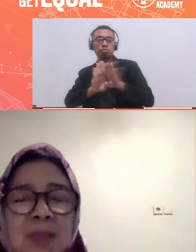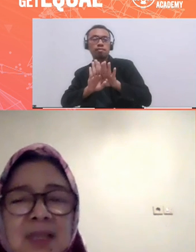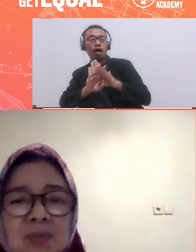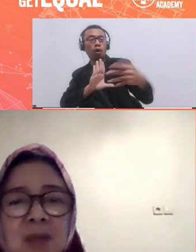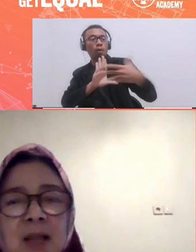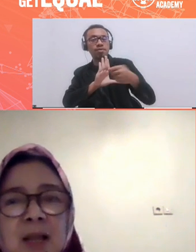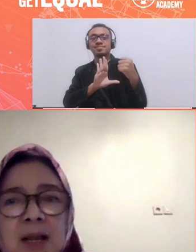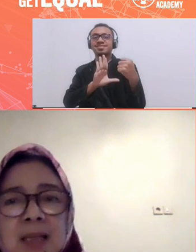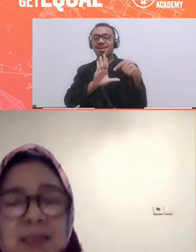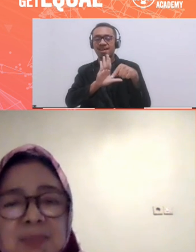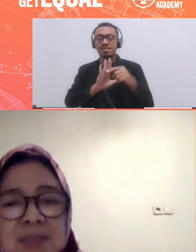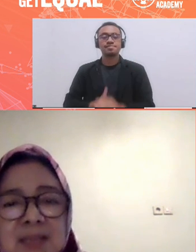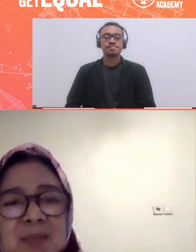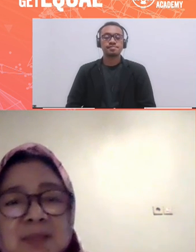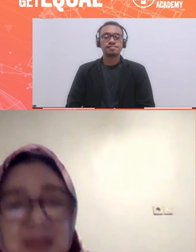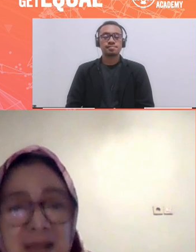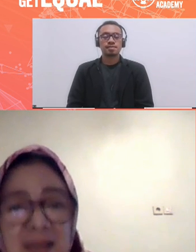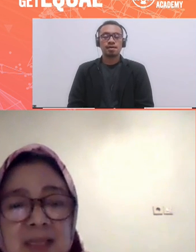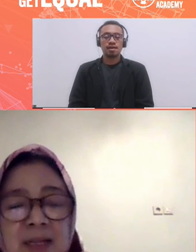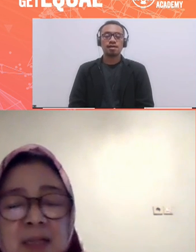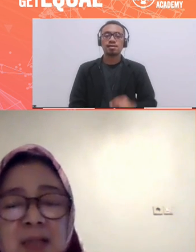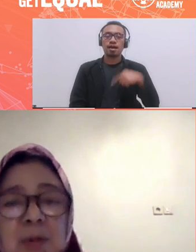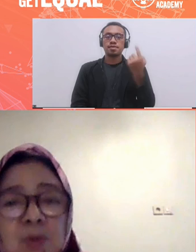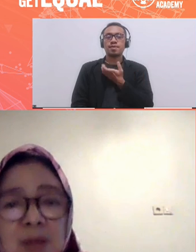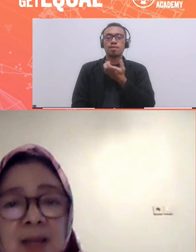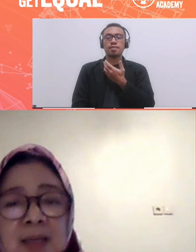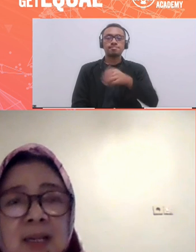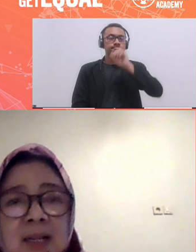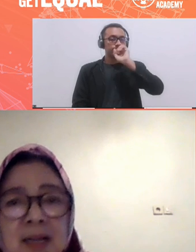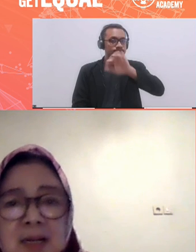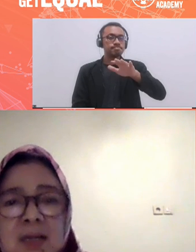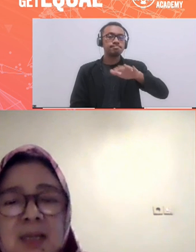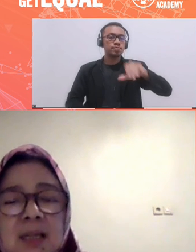inilah supaya kita juga ingin mencerdaskan masyarakat tidak dengan menggunakan